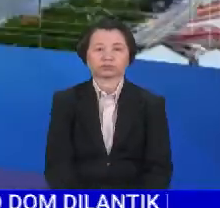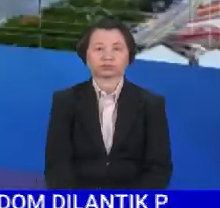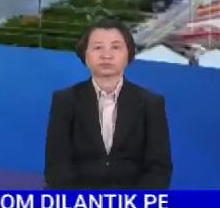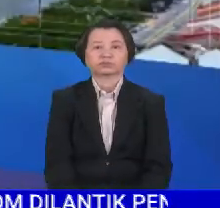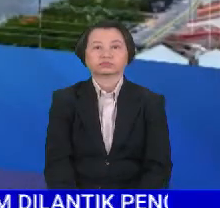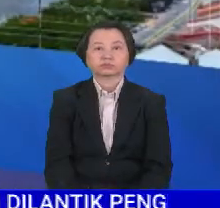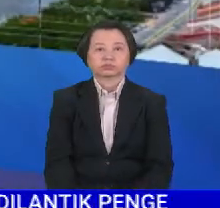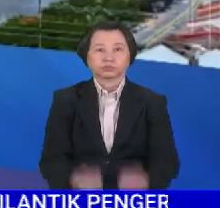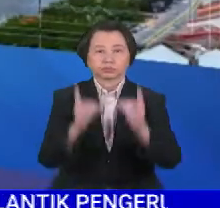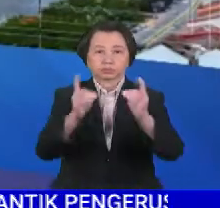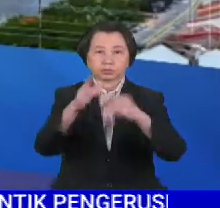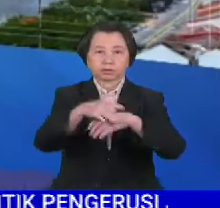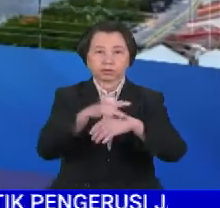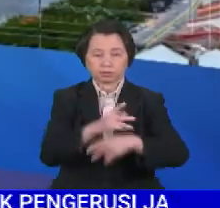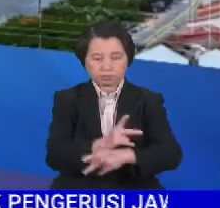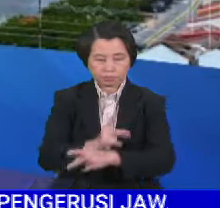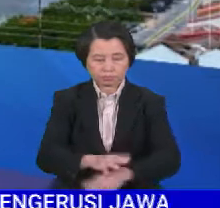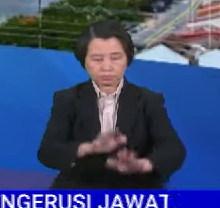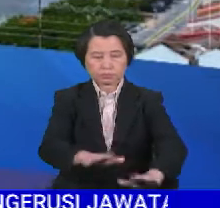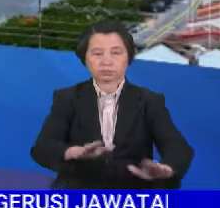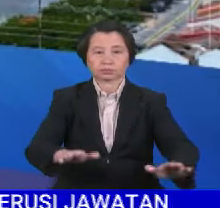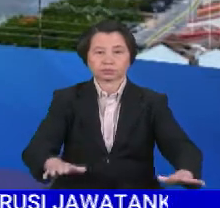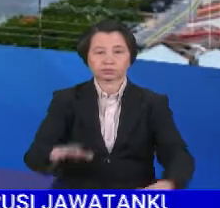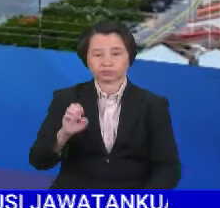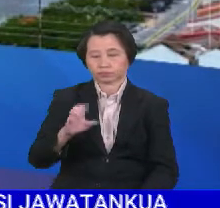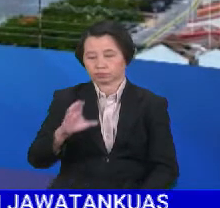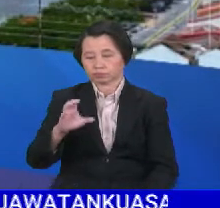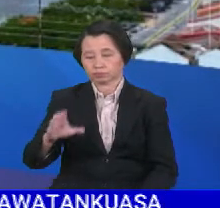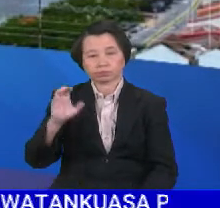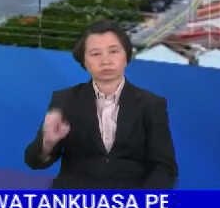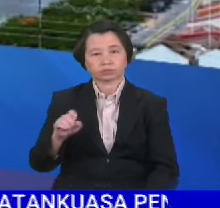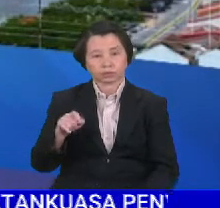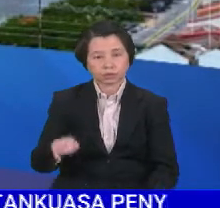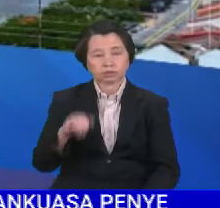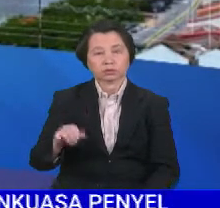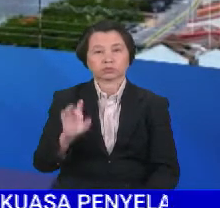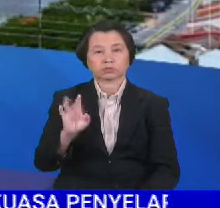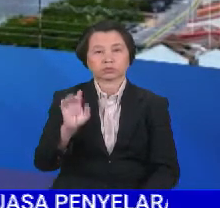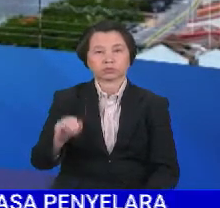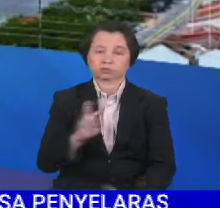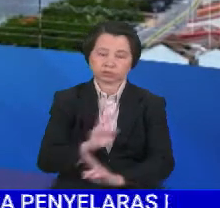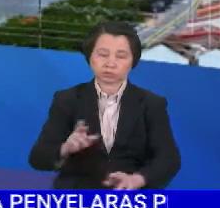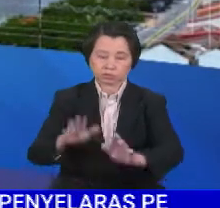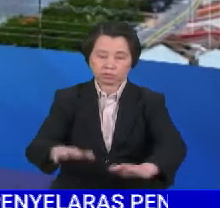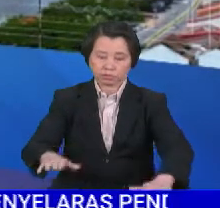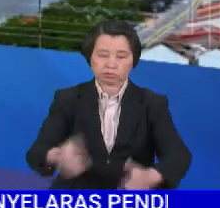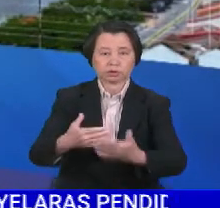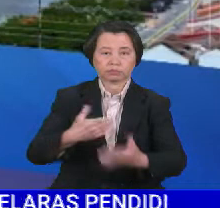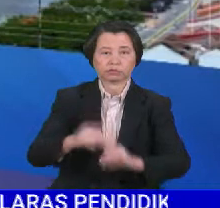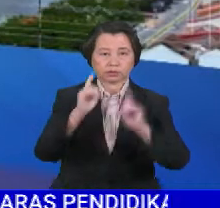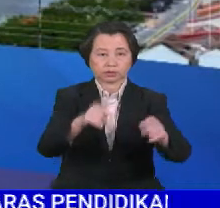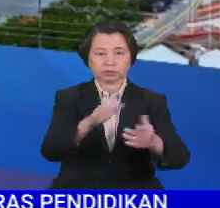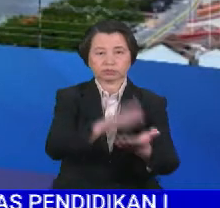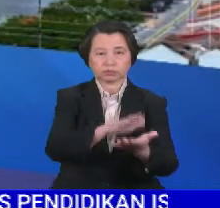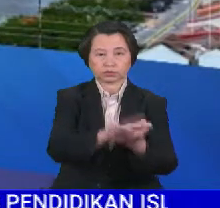pendidikan awal dan penjagaan kanak-kanak ISIS II bukan saja sekadar persediaan karena kenal sebelum ke